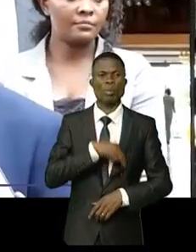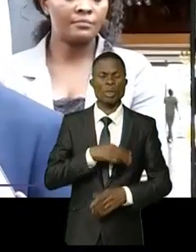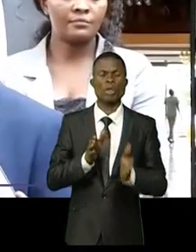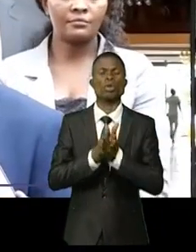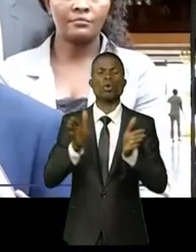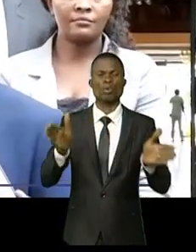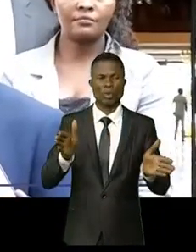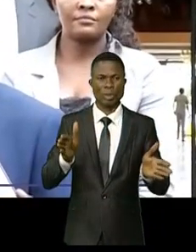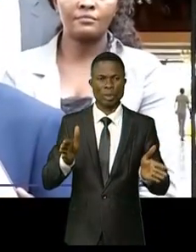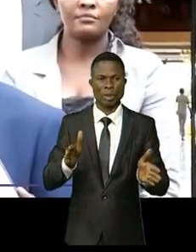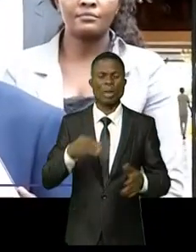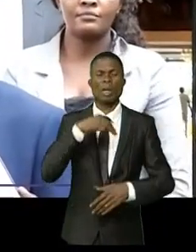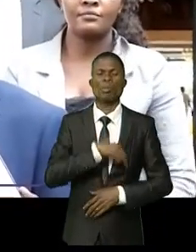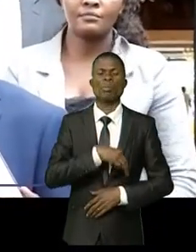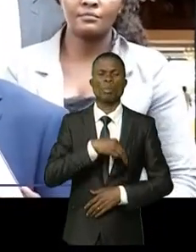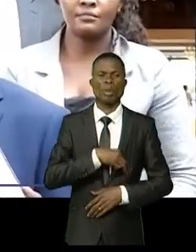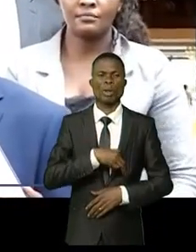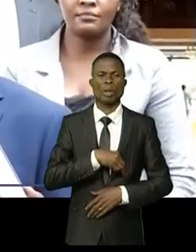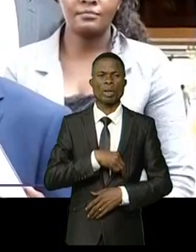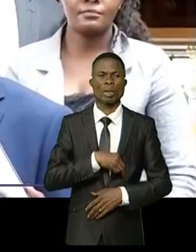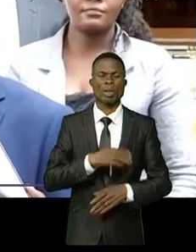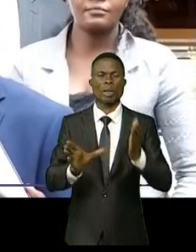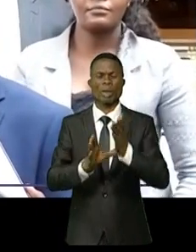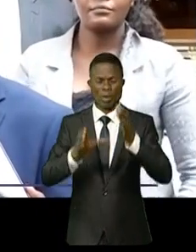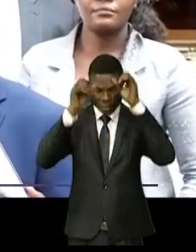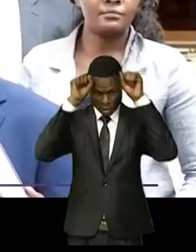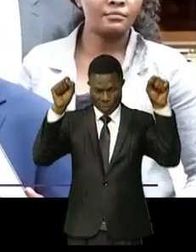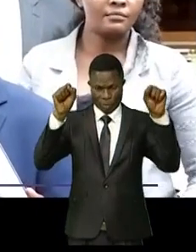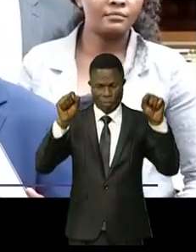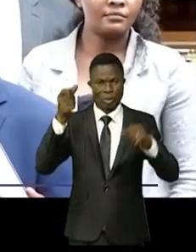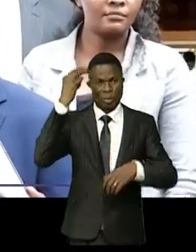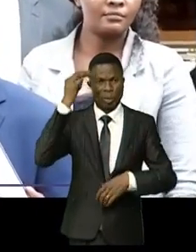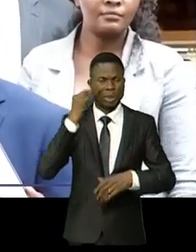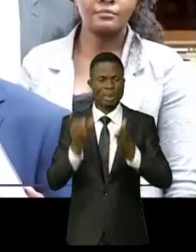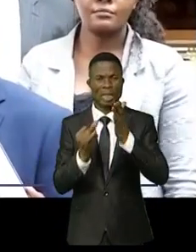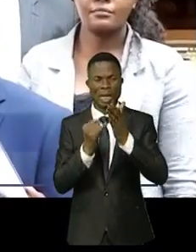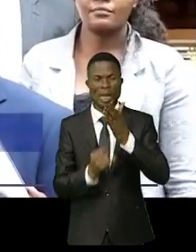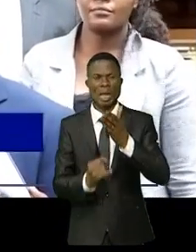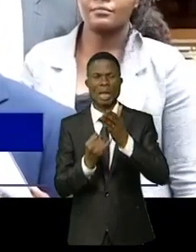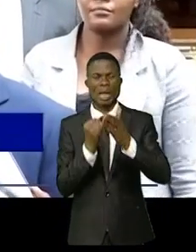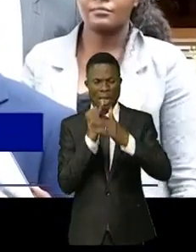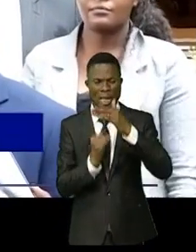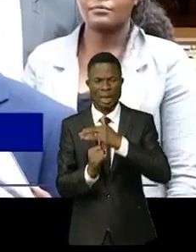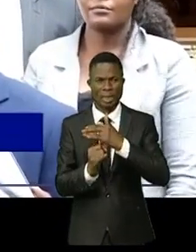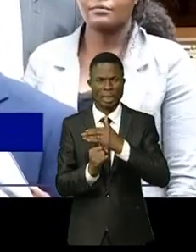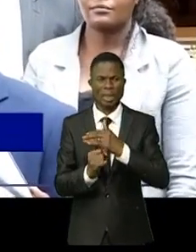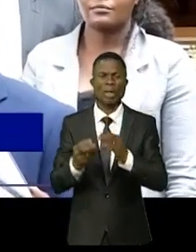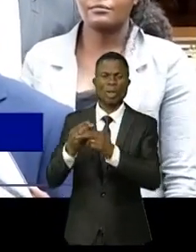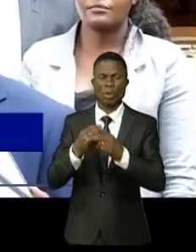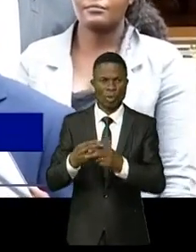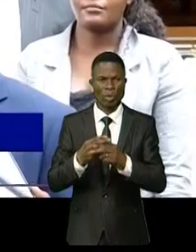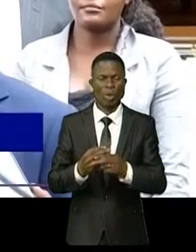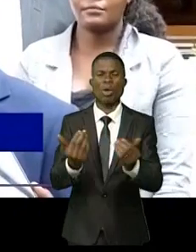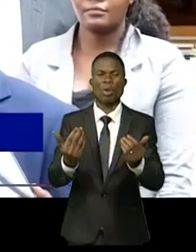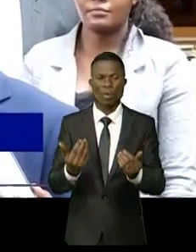officielle, une mission que le vice-premier ministre de l'Intérieur, Sécurité, Décentralisation et Affaires Coutumières a